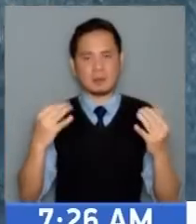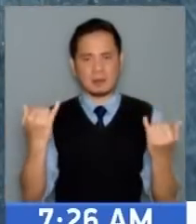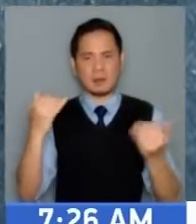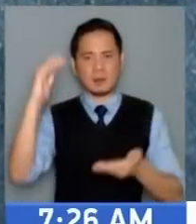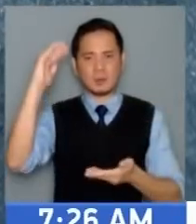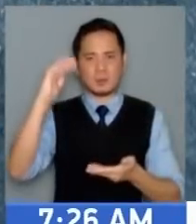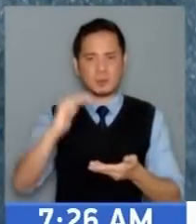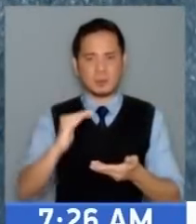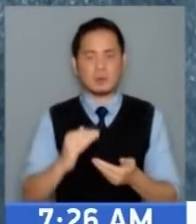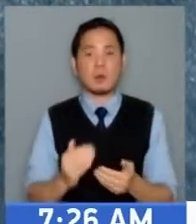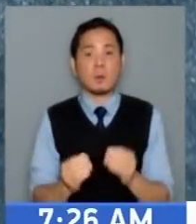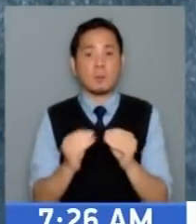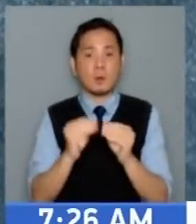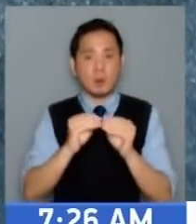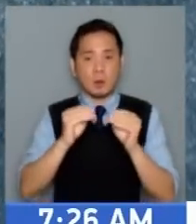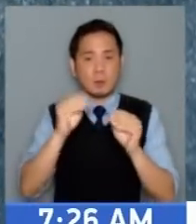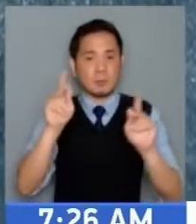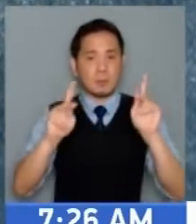kalusugan.